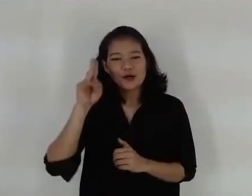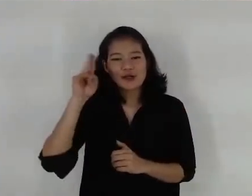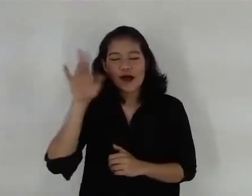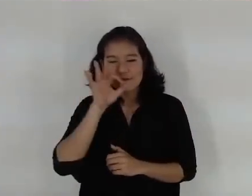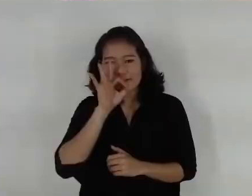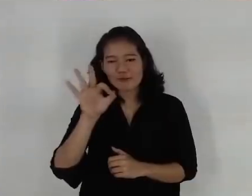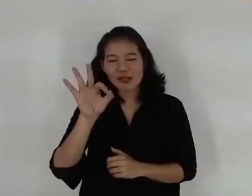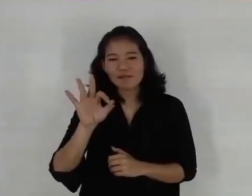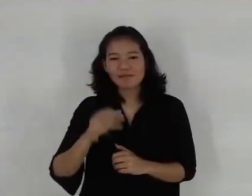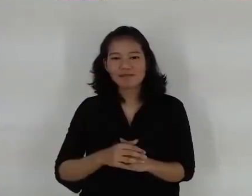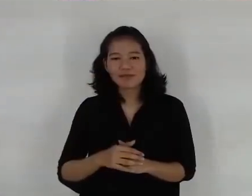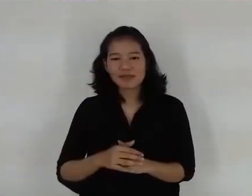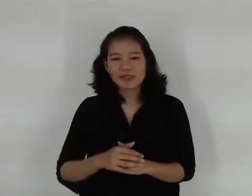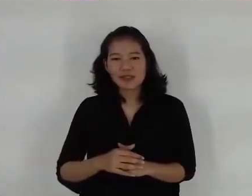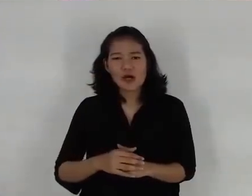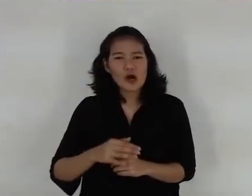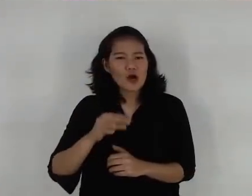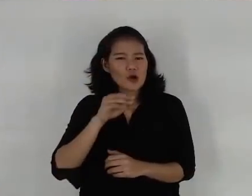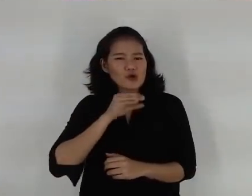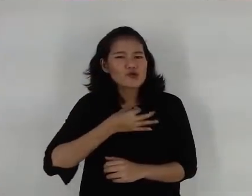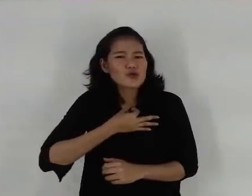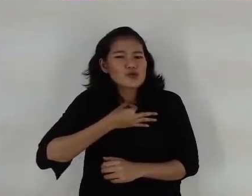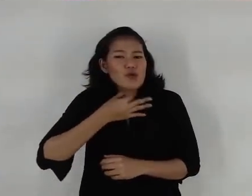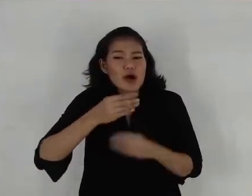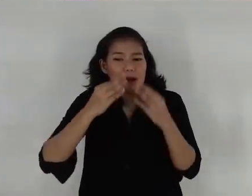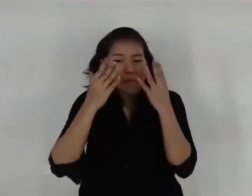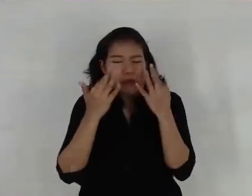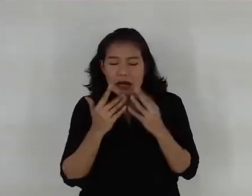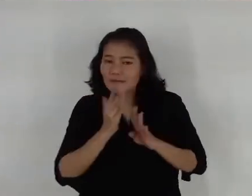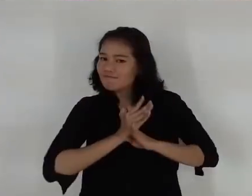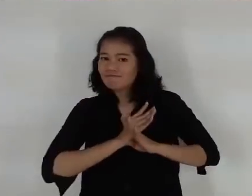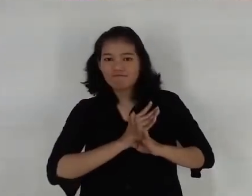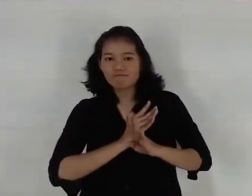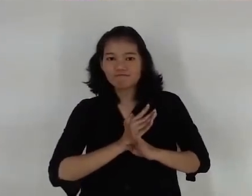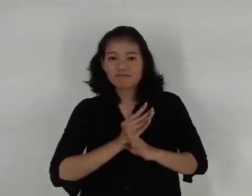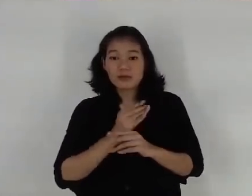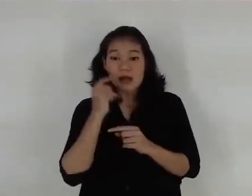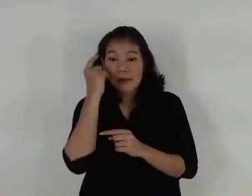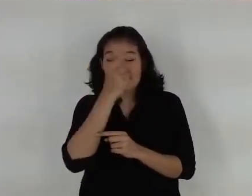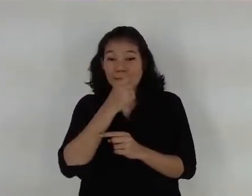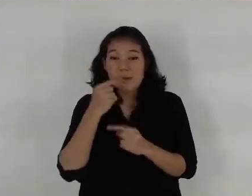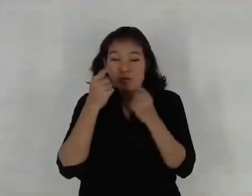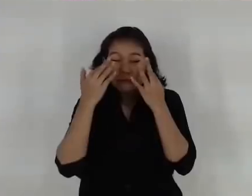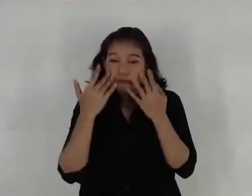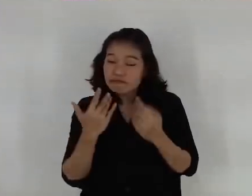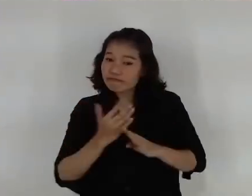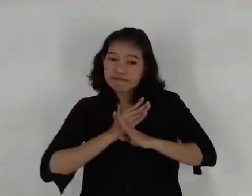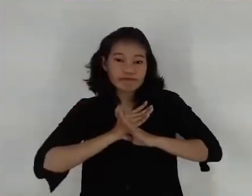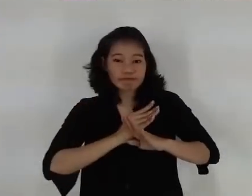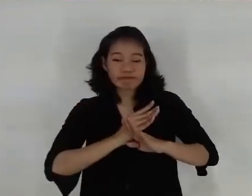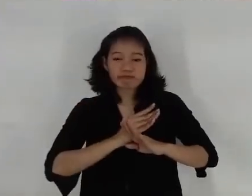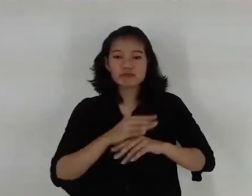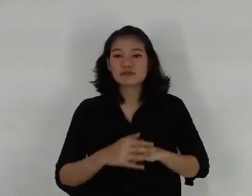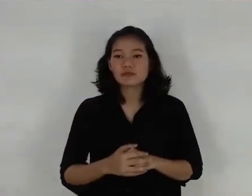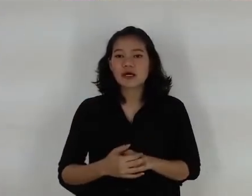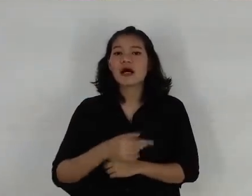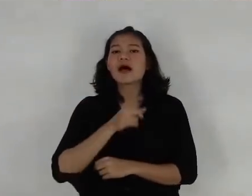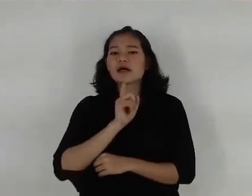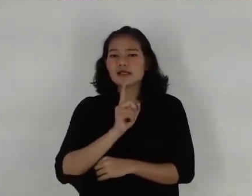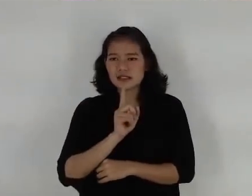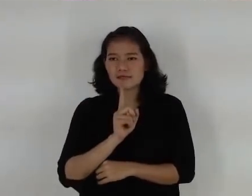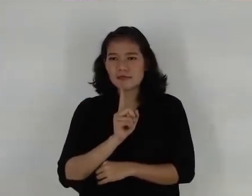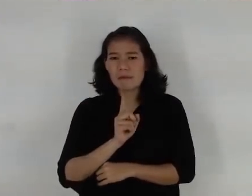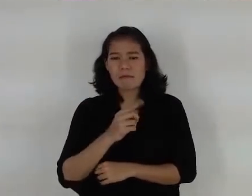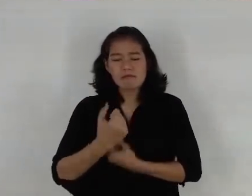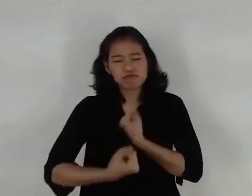Tuhan cegahlah suaramu dari menangis dan mata muda dari mencucurkan airmata sebab untuk